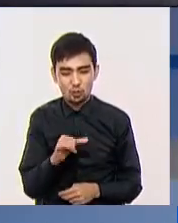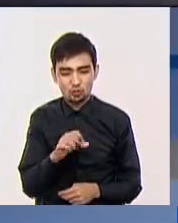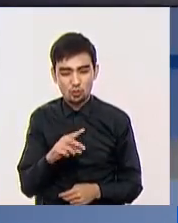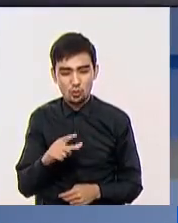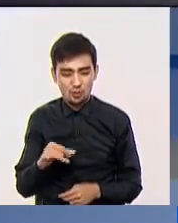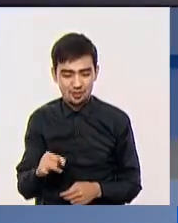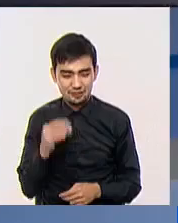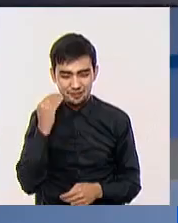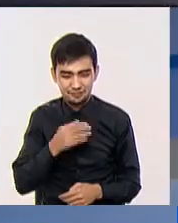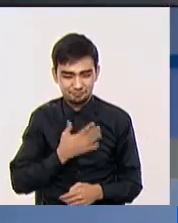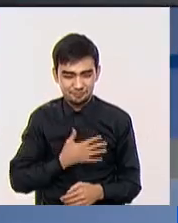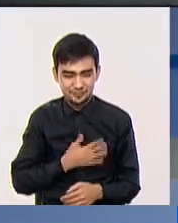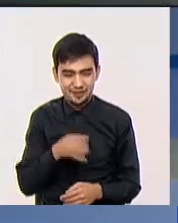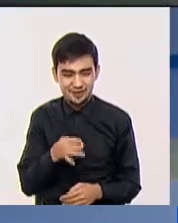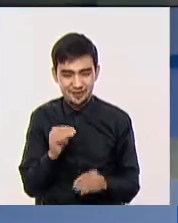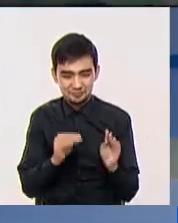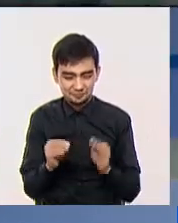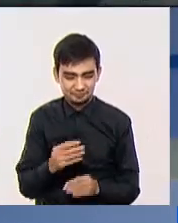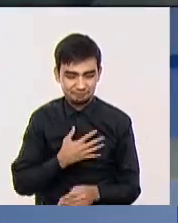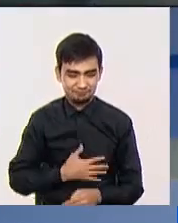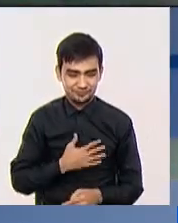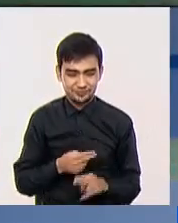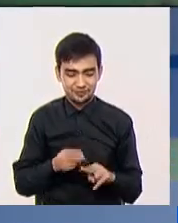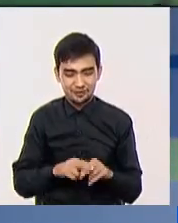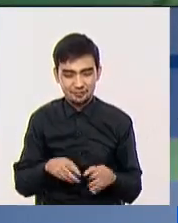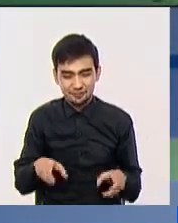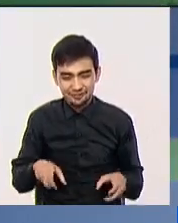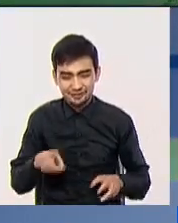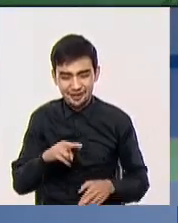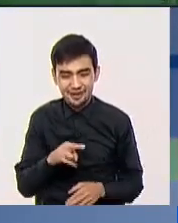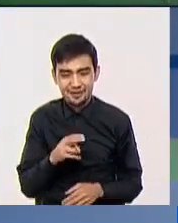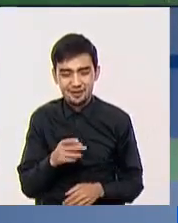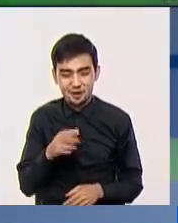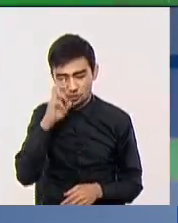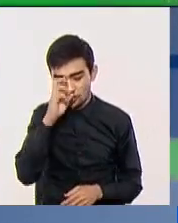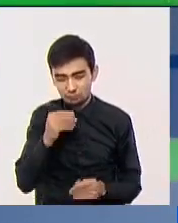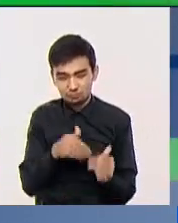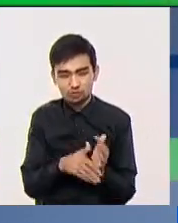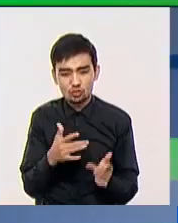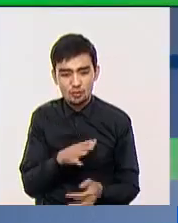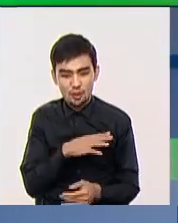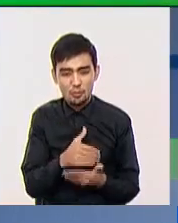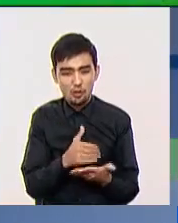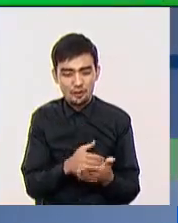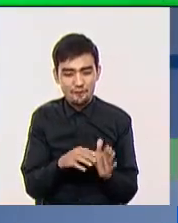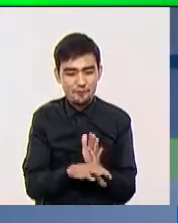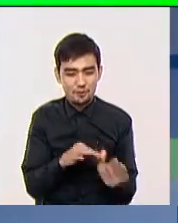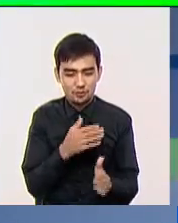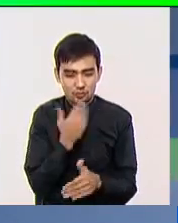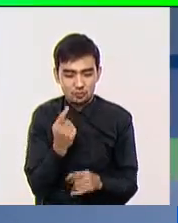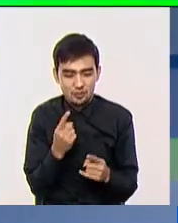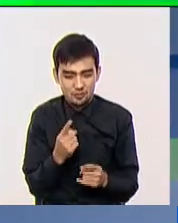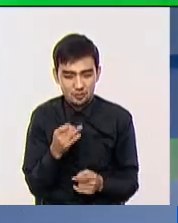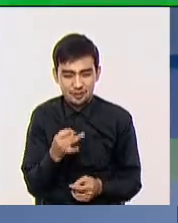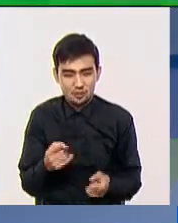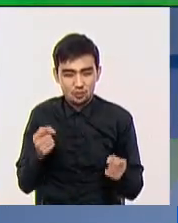низкое качество и хлипкость конструкции. Во сколько ходунки обходятся госбюджету и почему на портале нет выбора? Людмила